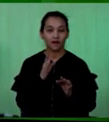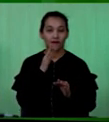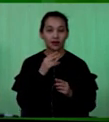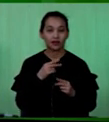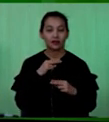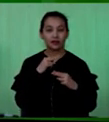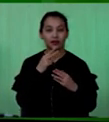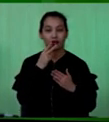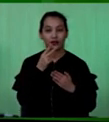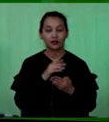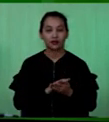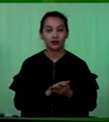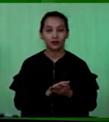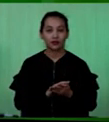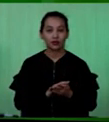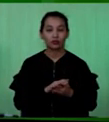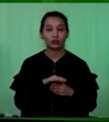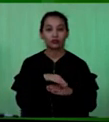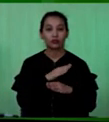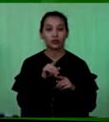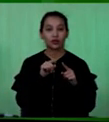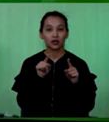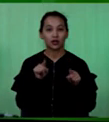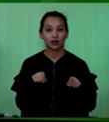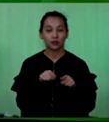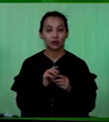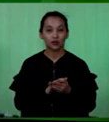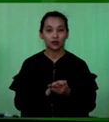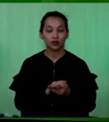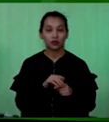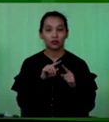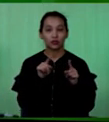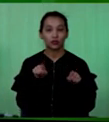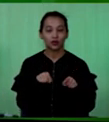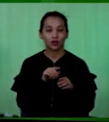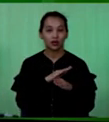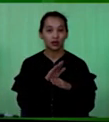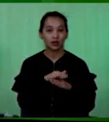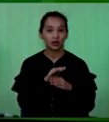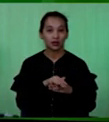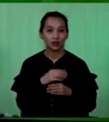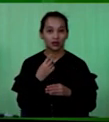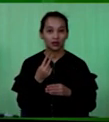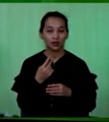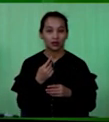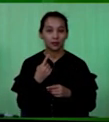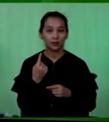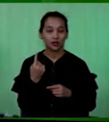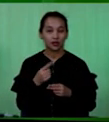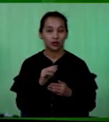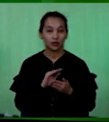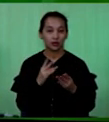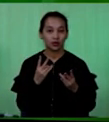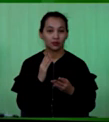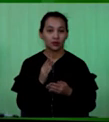diqqat qiling, sizlarga bo'sh kataklar berilgan edi. Ana shu bo'sh kataklarga siz ikkinchi birlikni yozishingiz